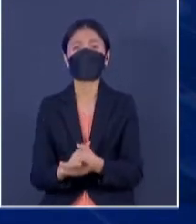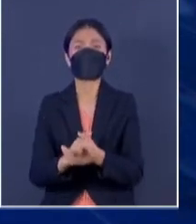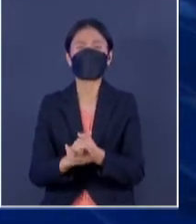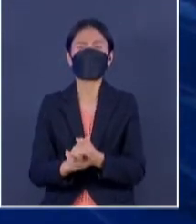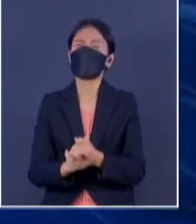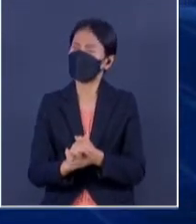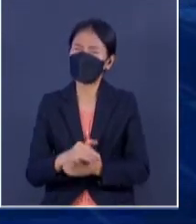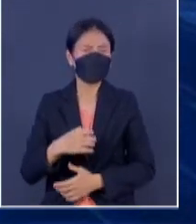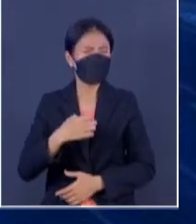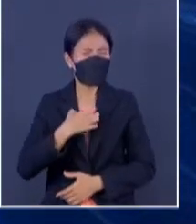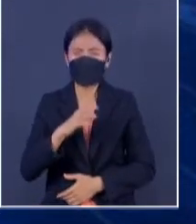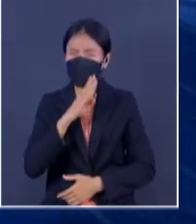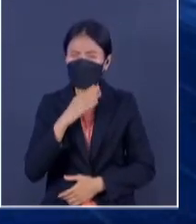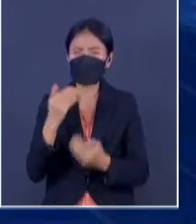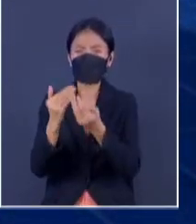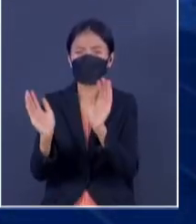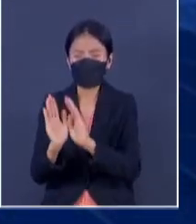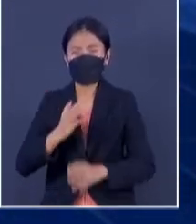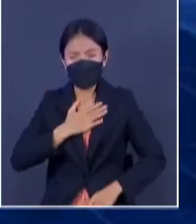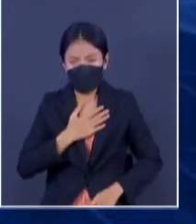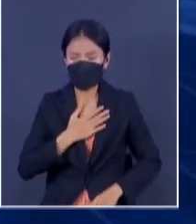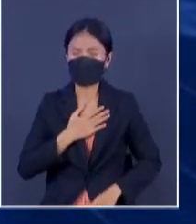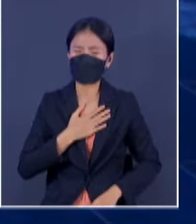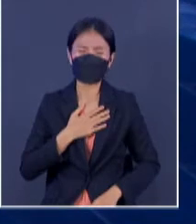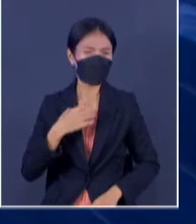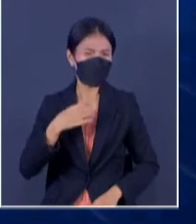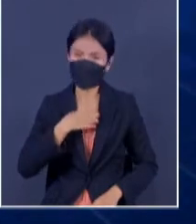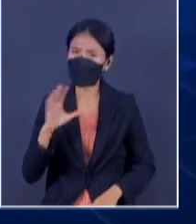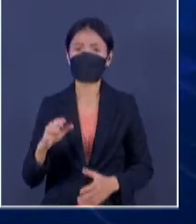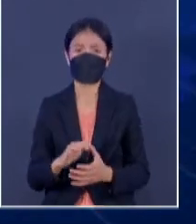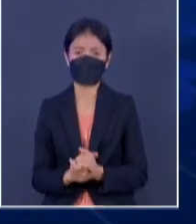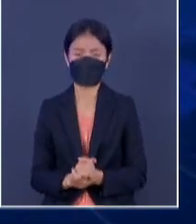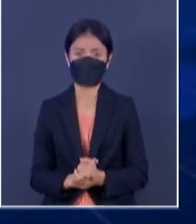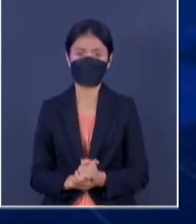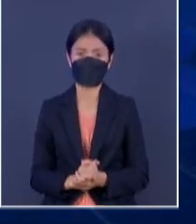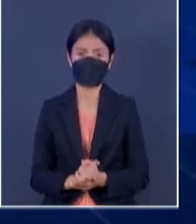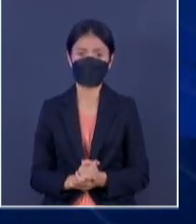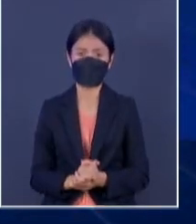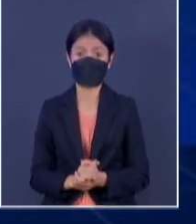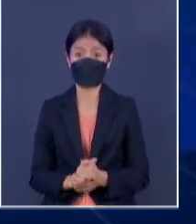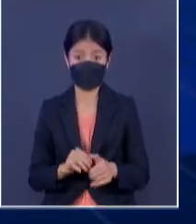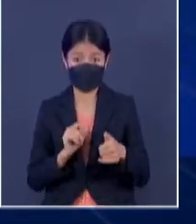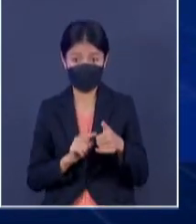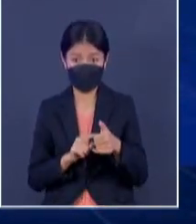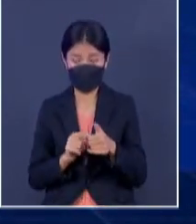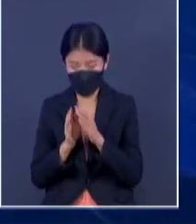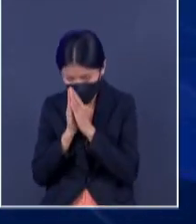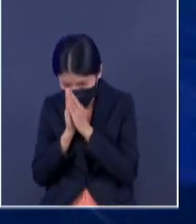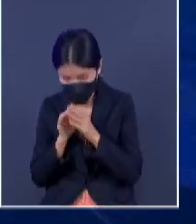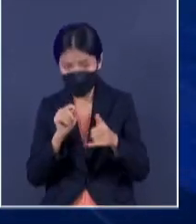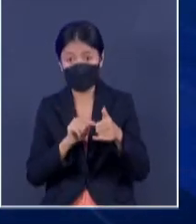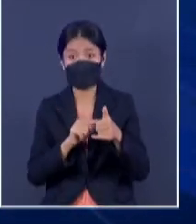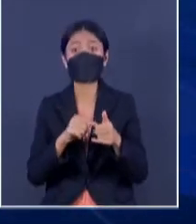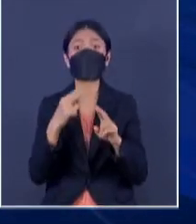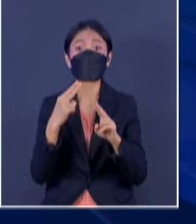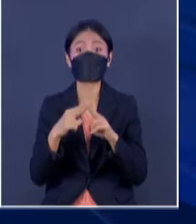ปุ๊บทางเพจก็มีการให้ข้อมูลเพิ่มเติมด้วยนะครับว่าคนที่ลงไปก้มกราบคนเนี้ยชื่อคุณอ้วนครับปกติแล้วก็จะออ